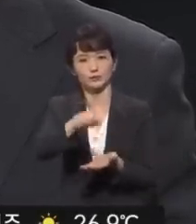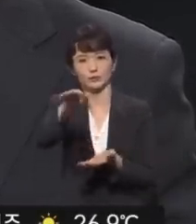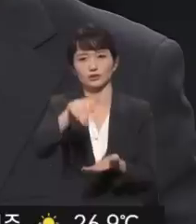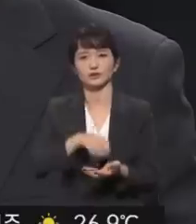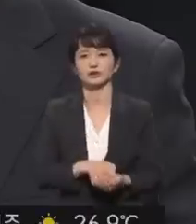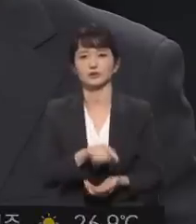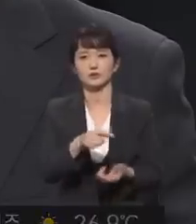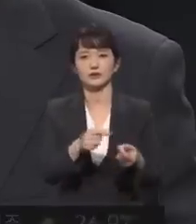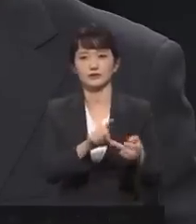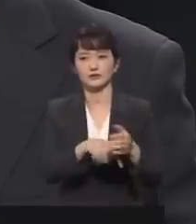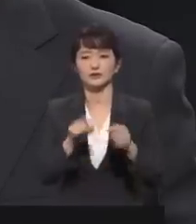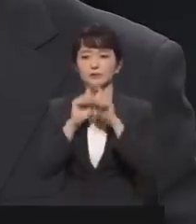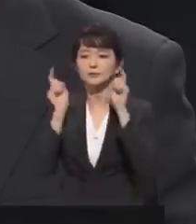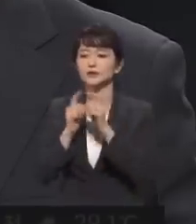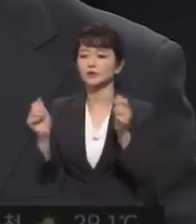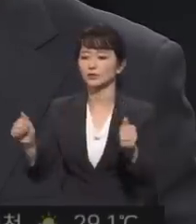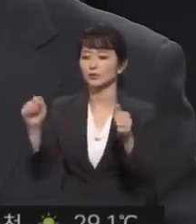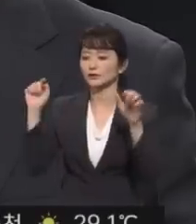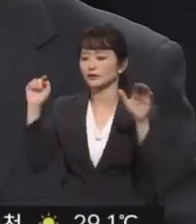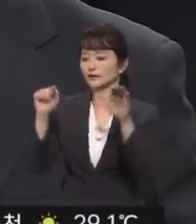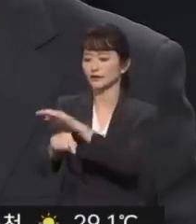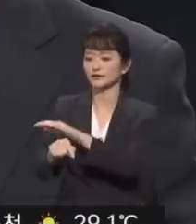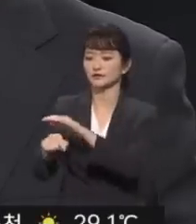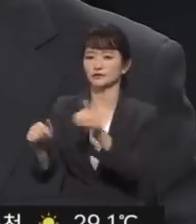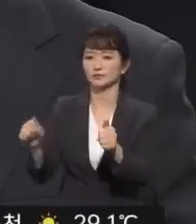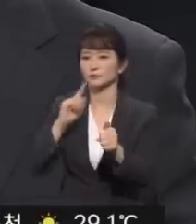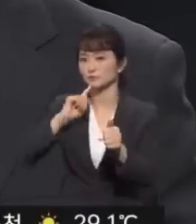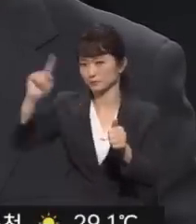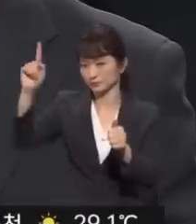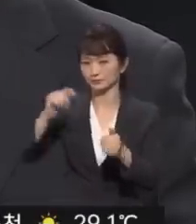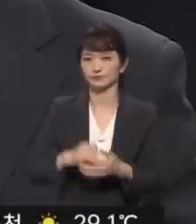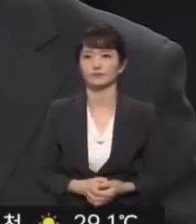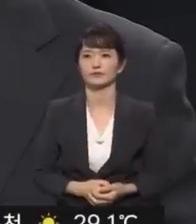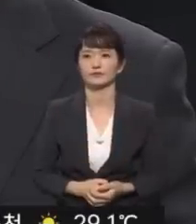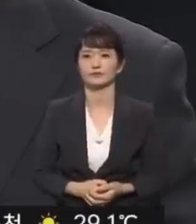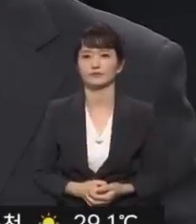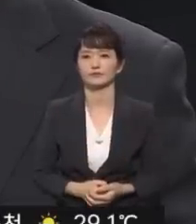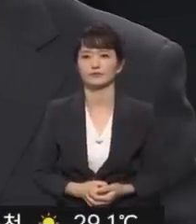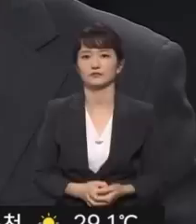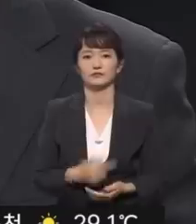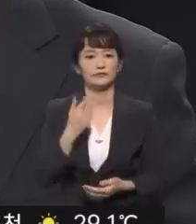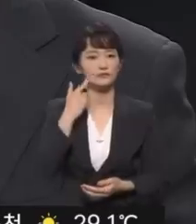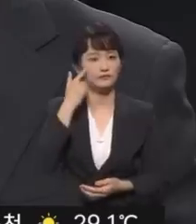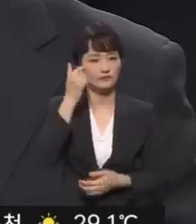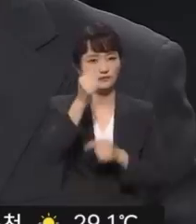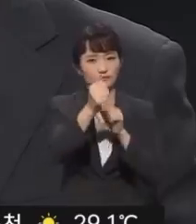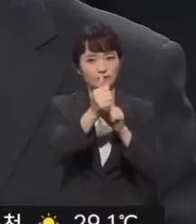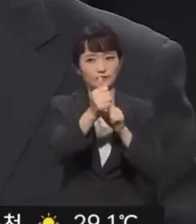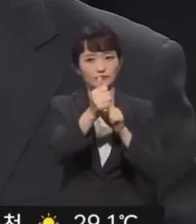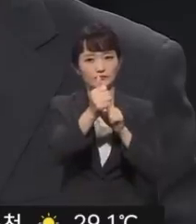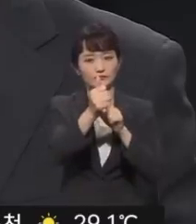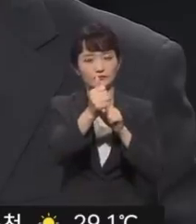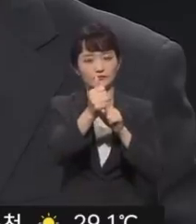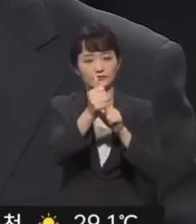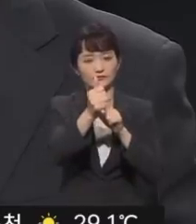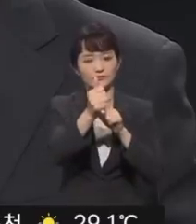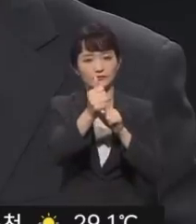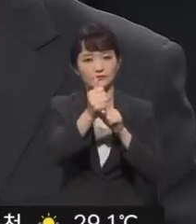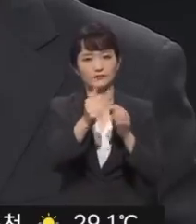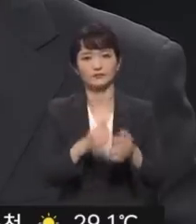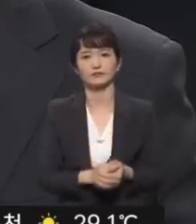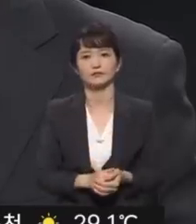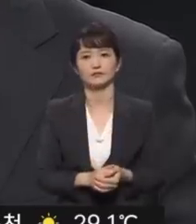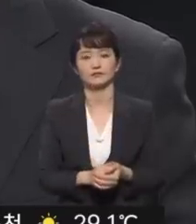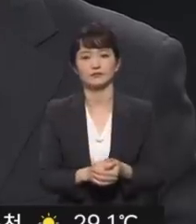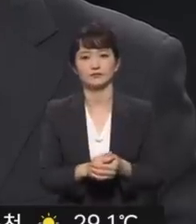가처분신청을 냅니다 그때도 모이는 판례를 보면 목사님에 대한 이 당의 회원들이 모여서 쪼 축출